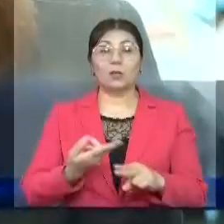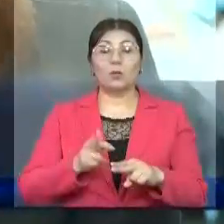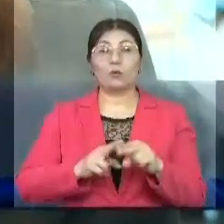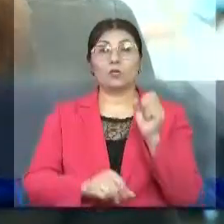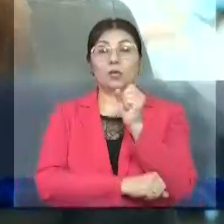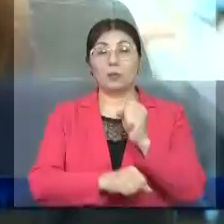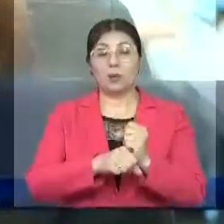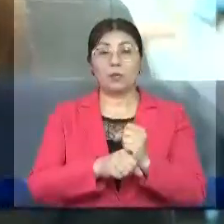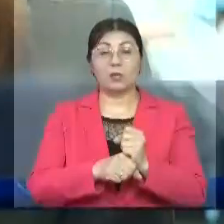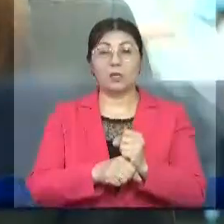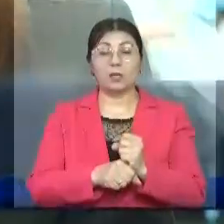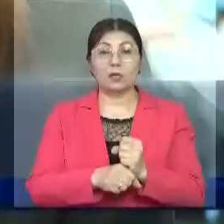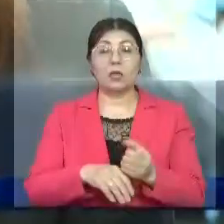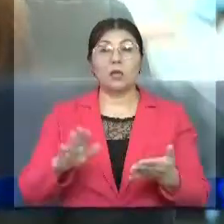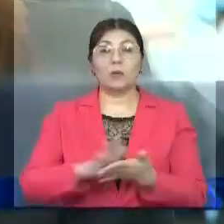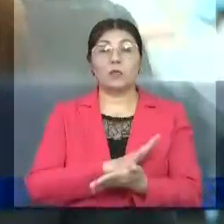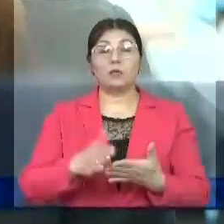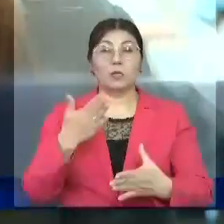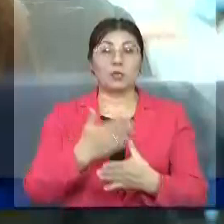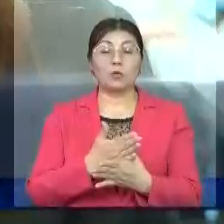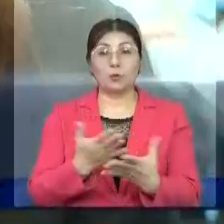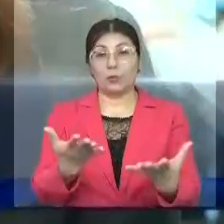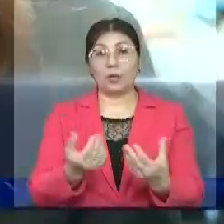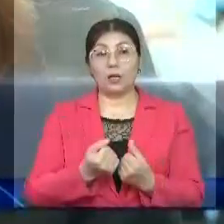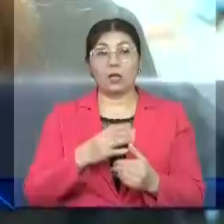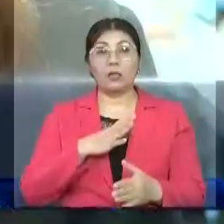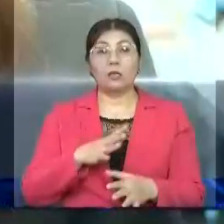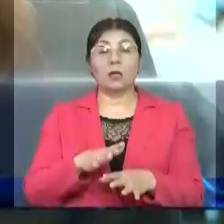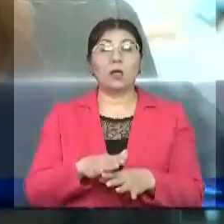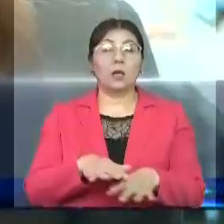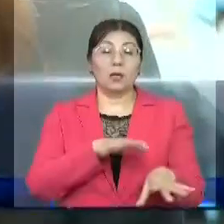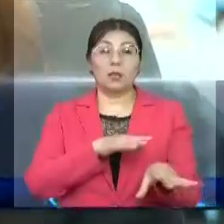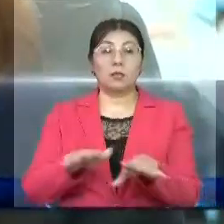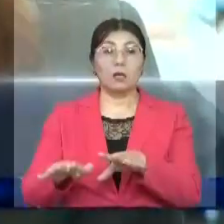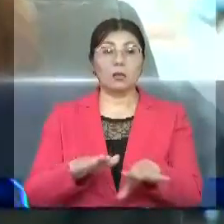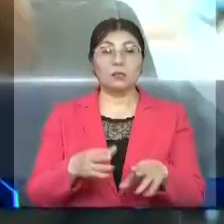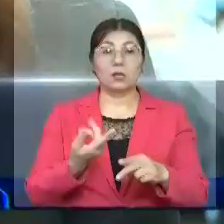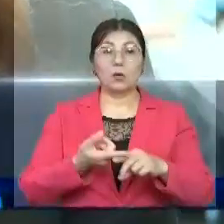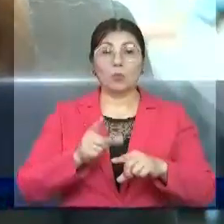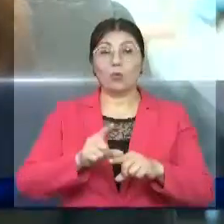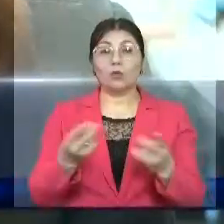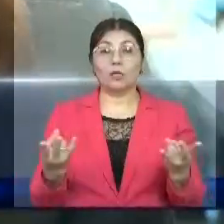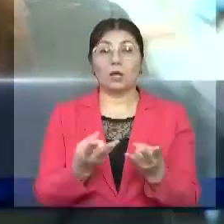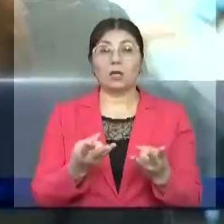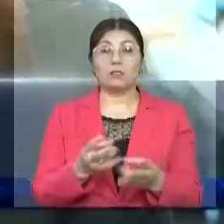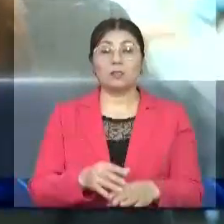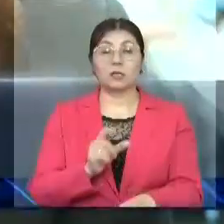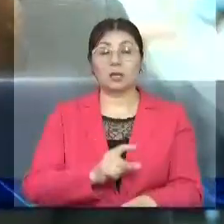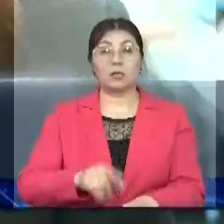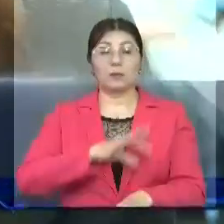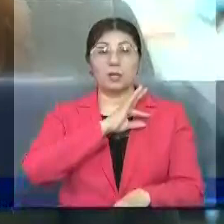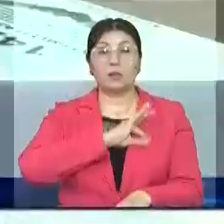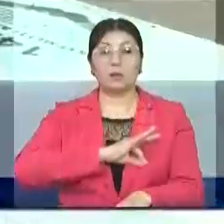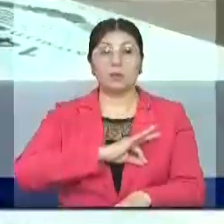мамандардан бір жерден ақысыз көмек алып кете алады. Сол себептен акция өте қажет, азаматтарға пайдалы болады